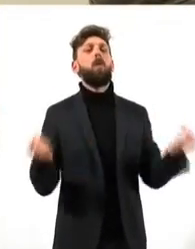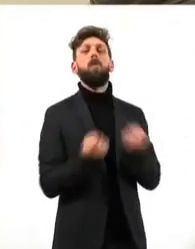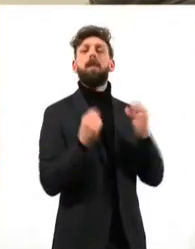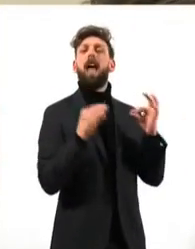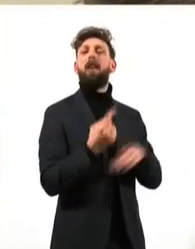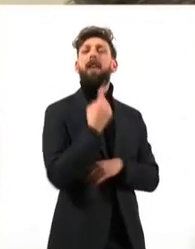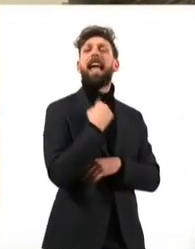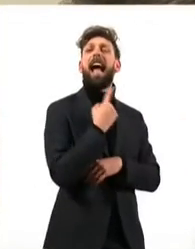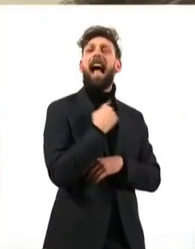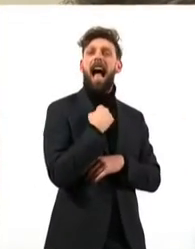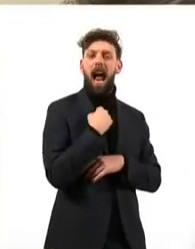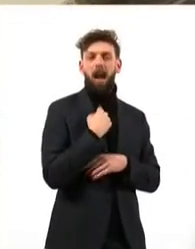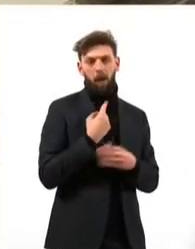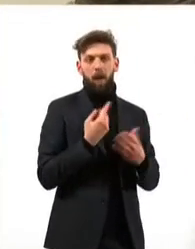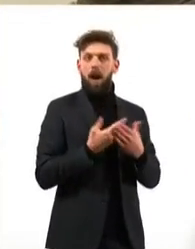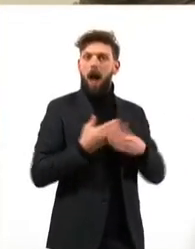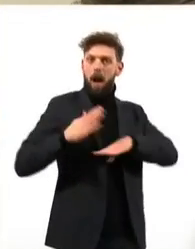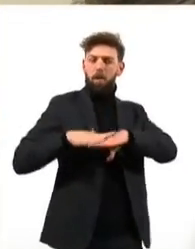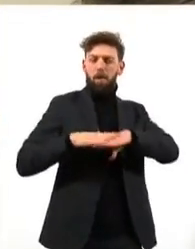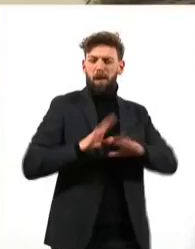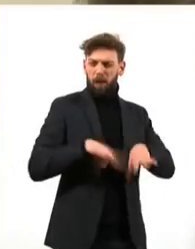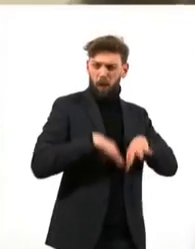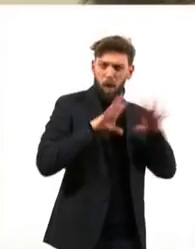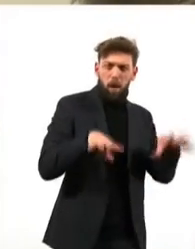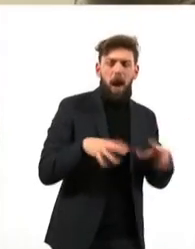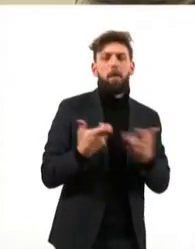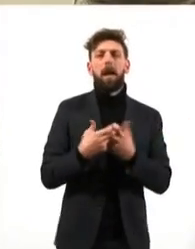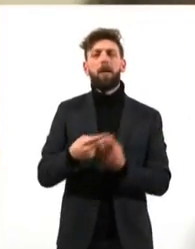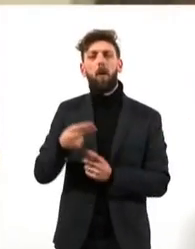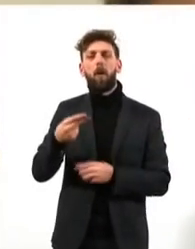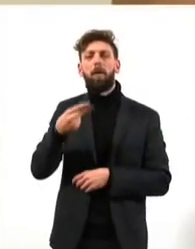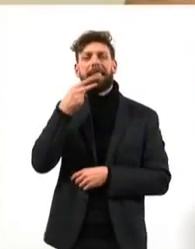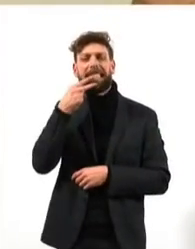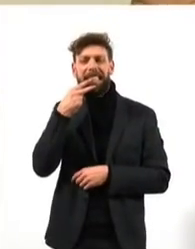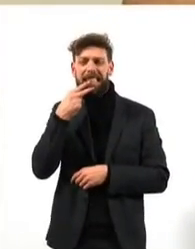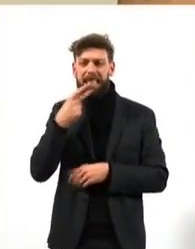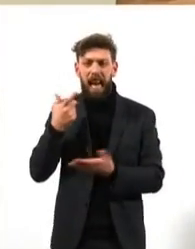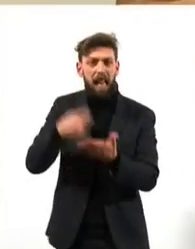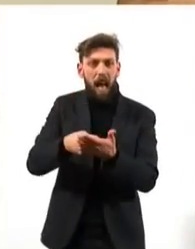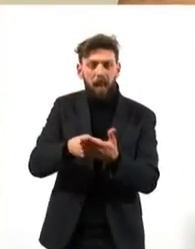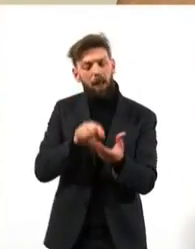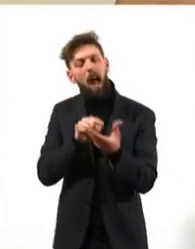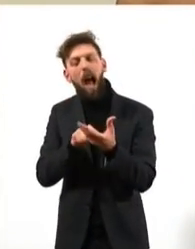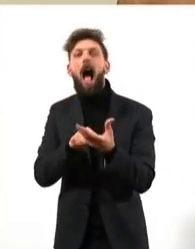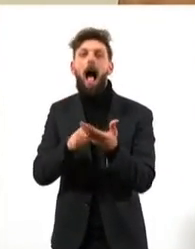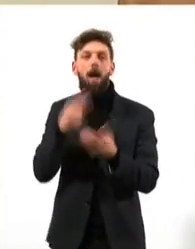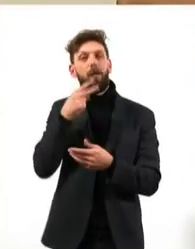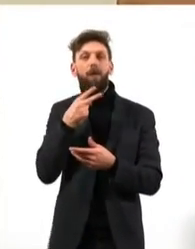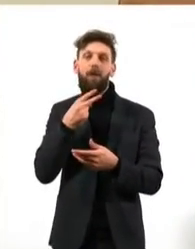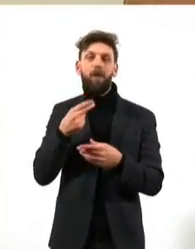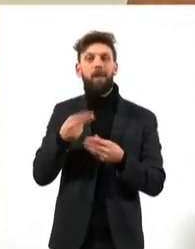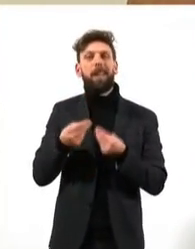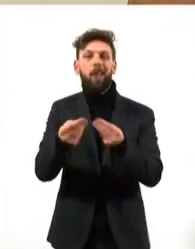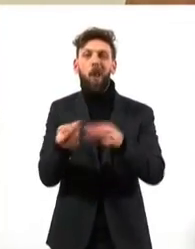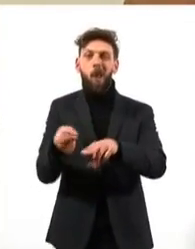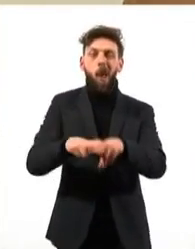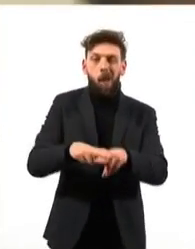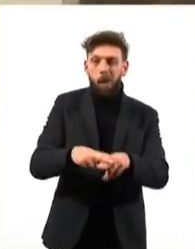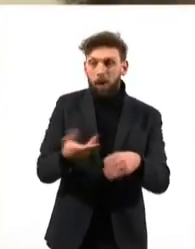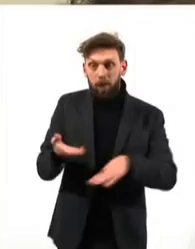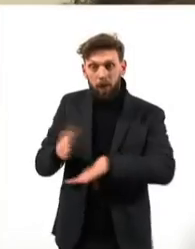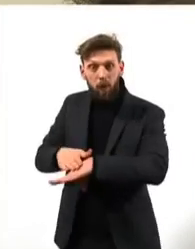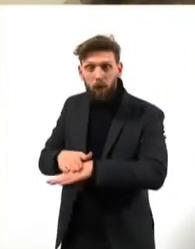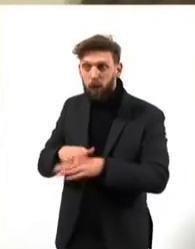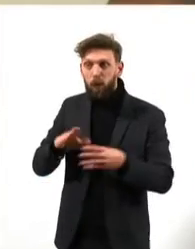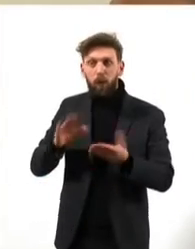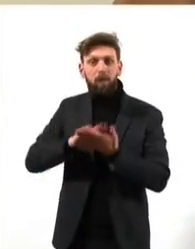il y a beaucoup de prévention. Lorsqu'on achète un paquet de cigarettes, il y a fumé dessus. Et aujourd'hui, quand on voit des pubs de paris sportifs, il y a très peu de prévention